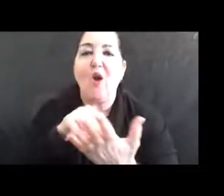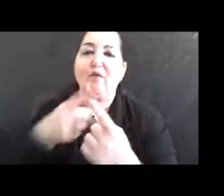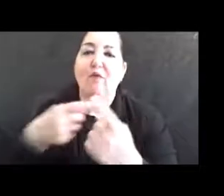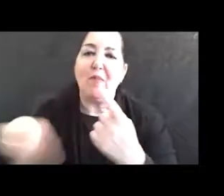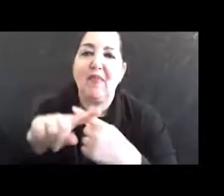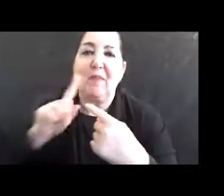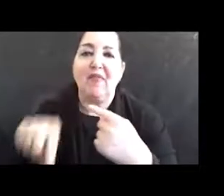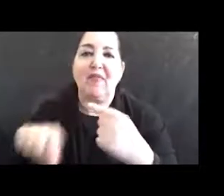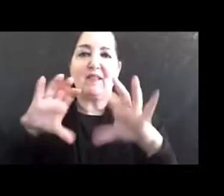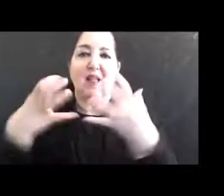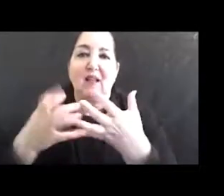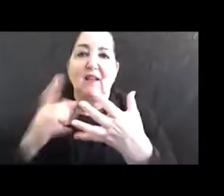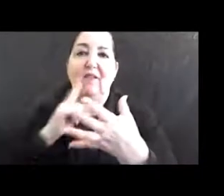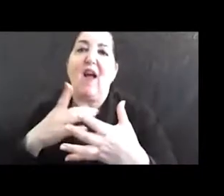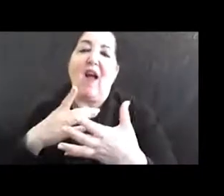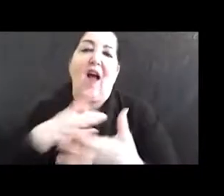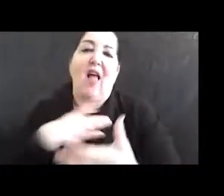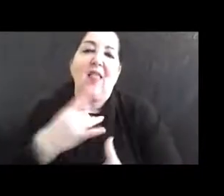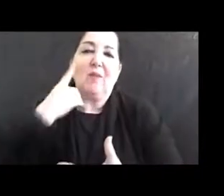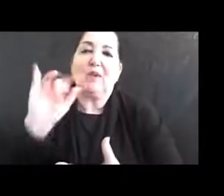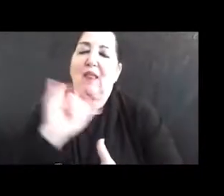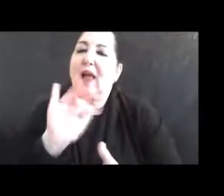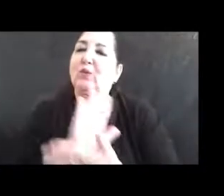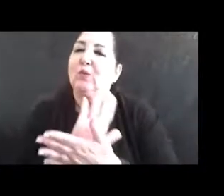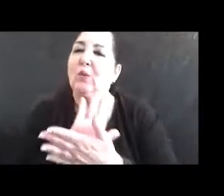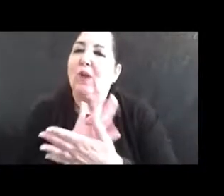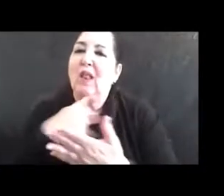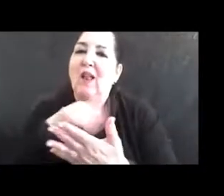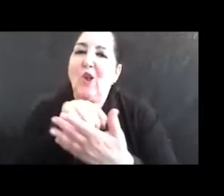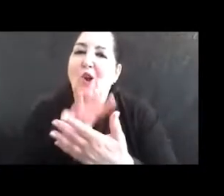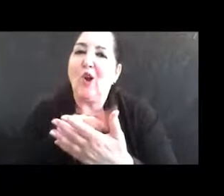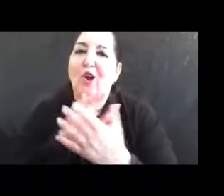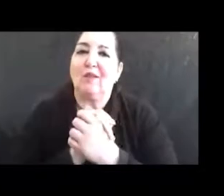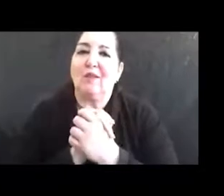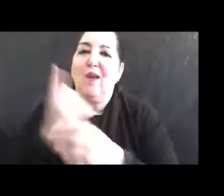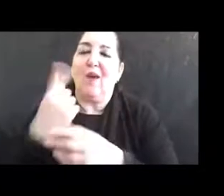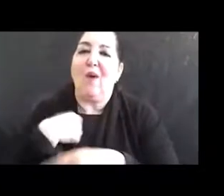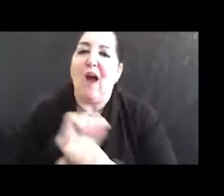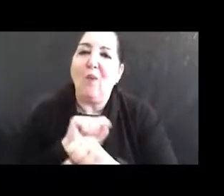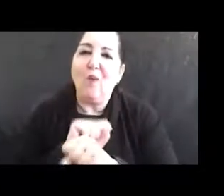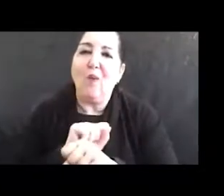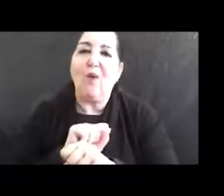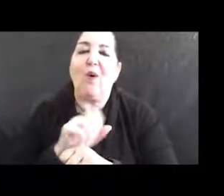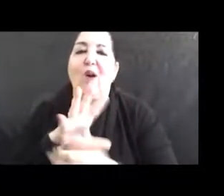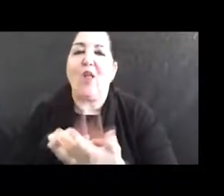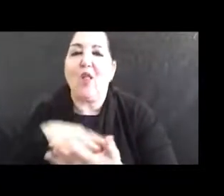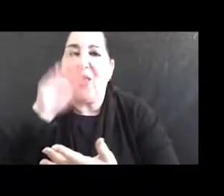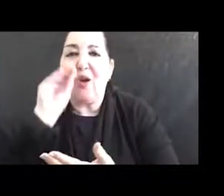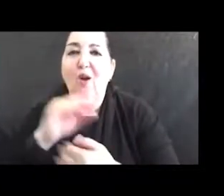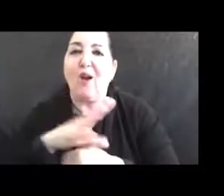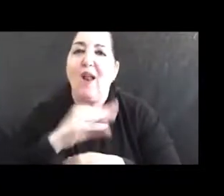sesuatu bareng-bareng mereka. Dan juga kemudian gue merasakan emang kolektif itu juga sebagai sekolah gue gitu, tempat gue